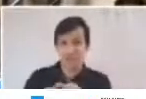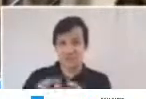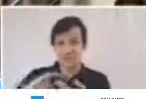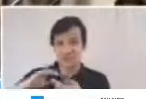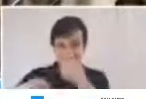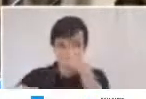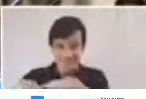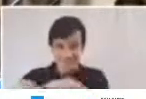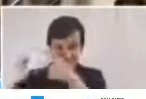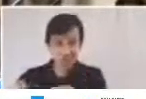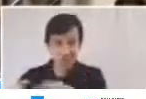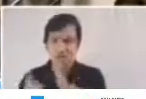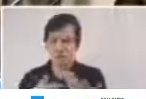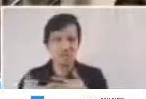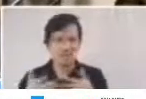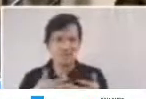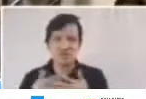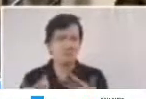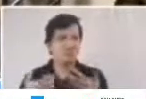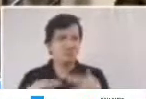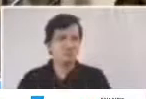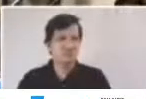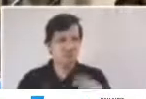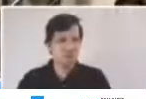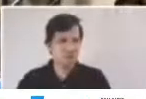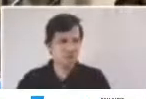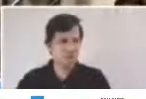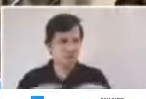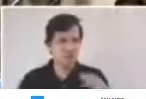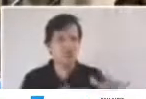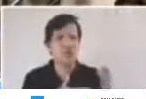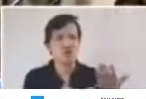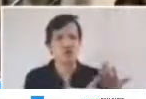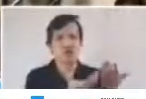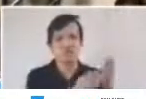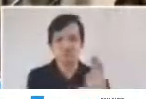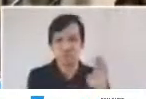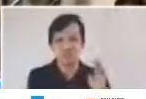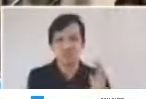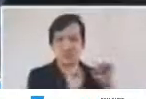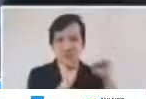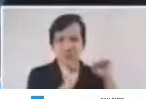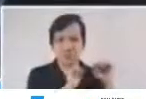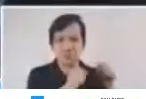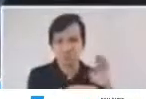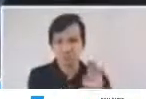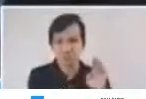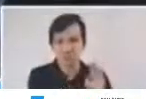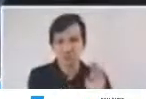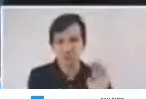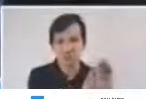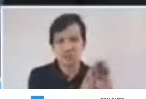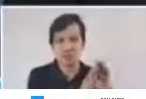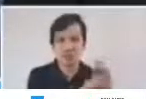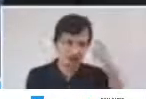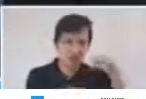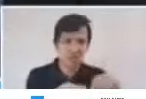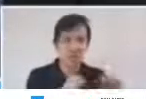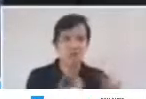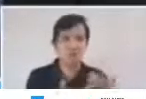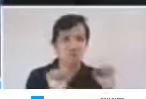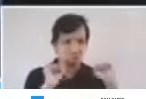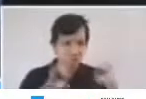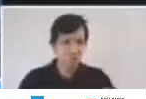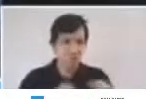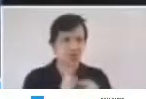mag-installment. Ibigay po nila doon sa kanilang landlord or landowner. Po, Yusek, sa pagkakapasa naman po ng bike bill at